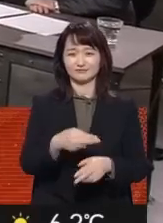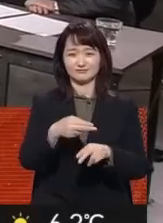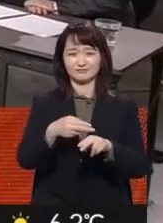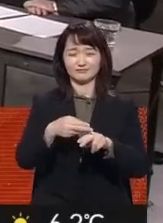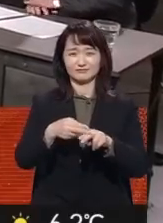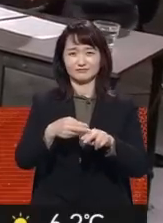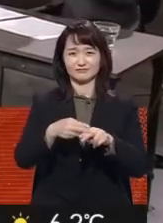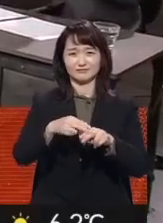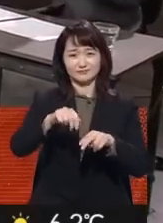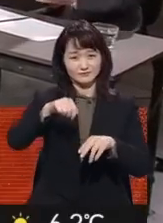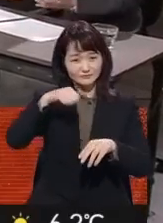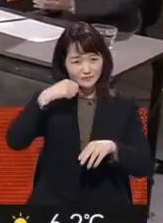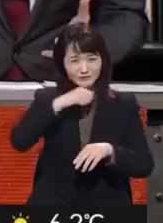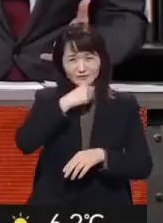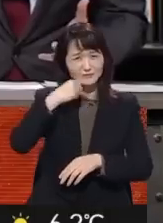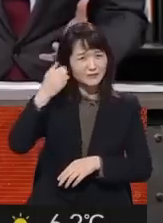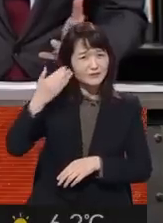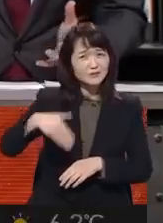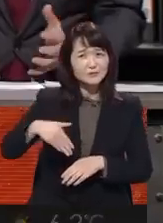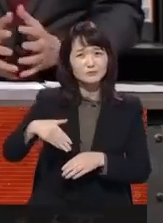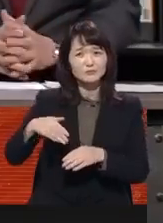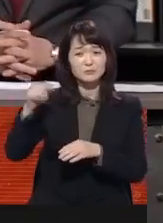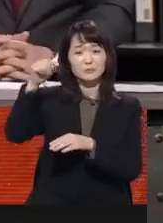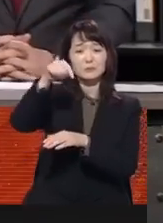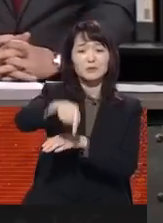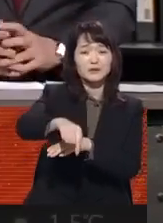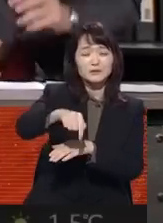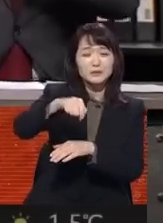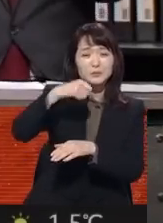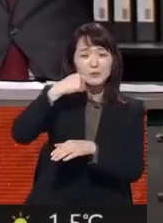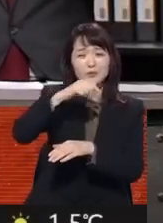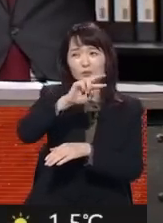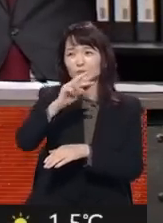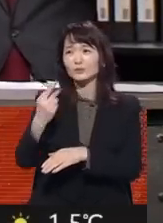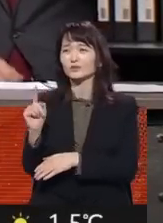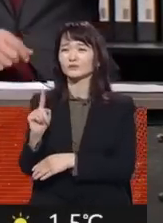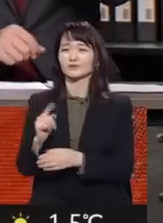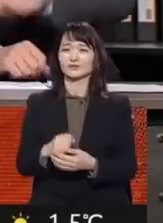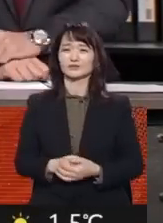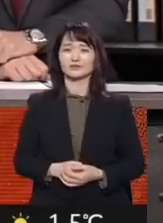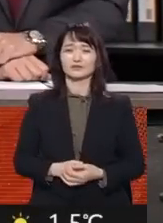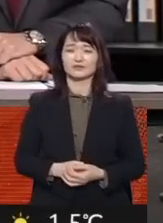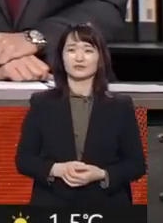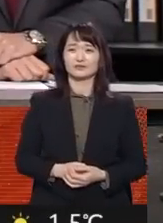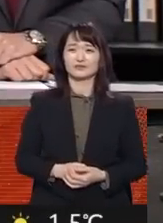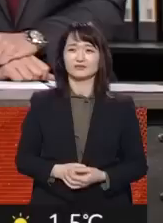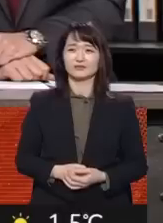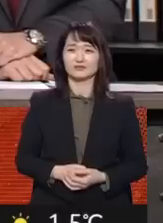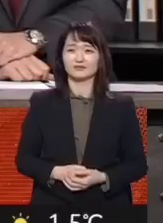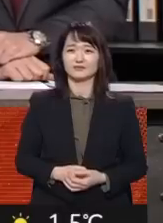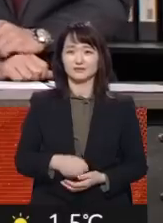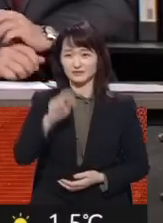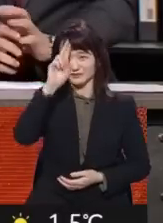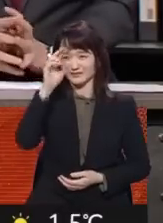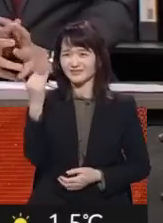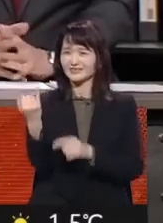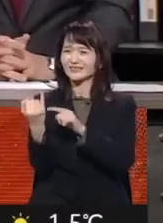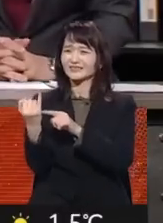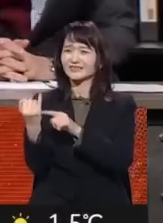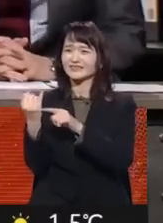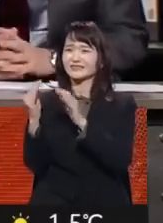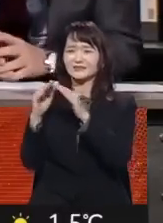먹고 들어오면 무슨 소용이에요 아니 집에서 먹는다니까요 집에서 안 먹는다 그래서 아까 근데이 정도 되면 밥을 안 먹어봐서